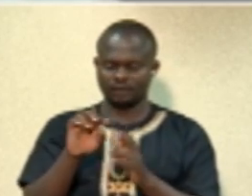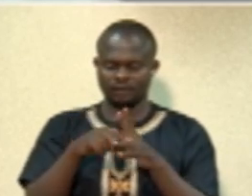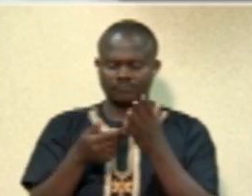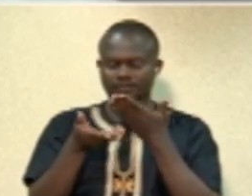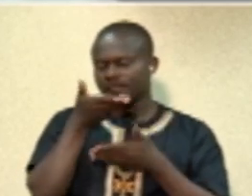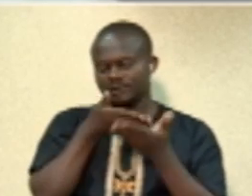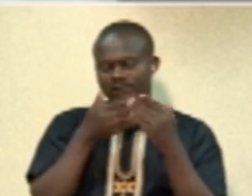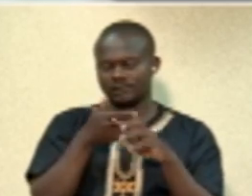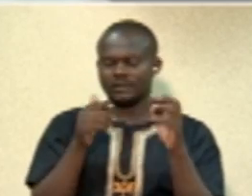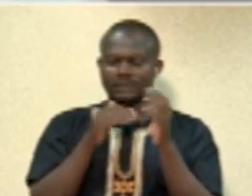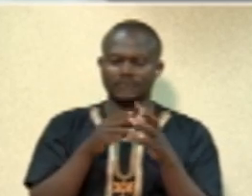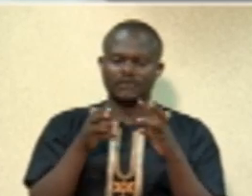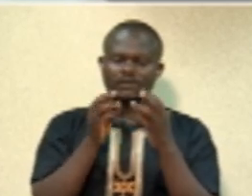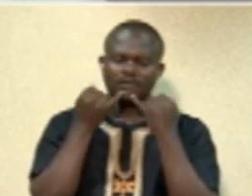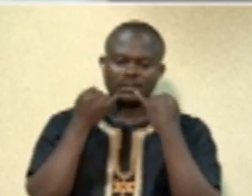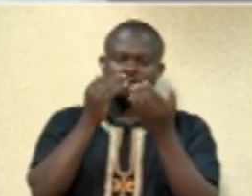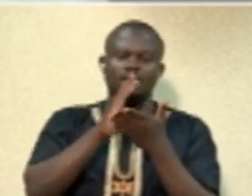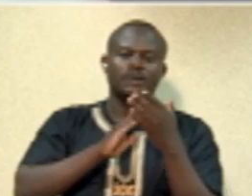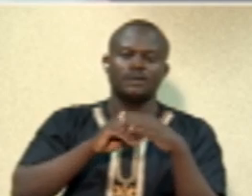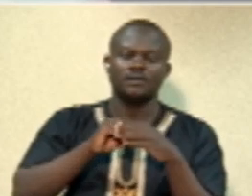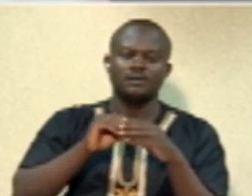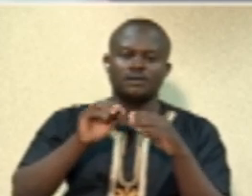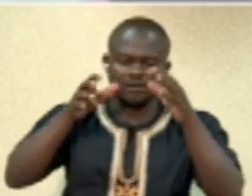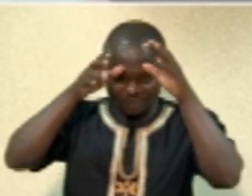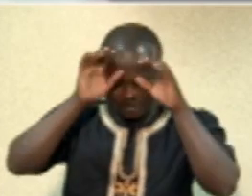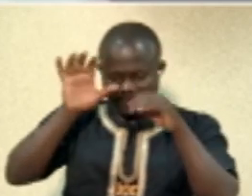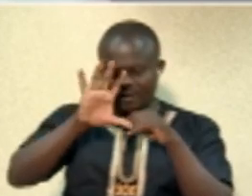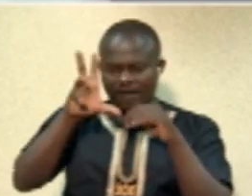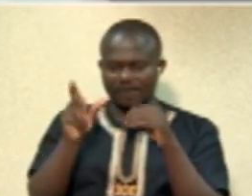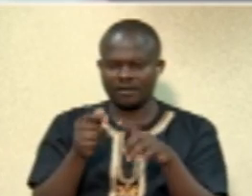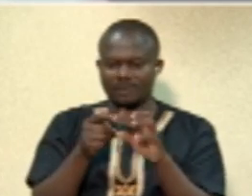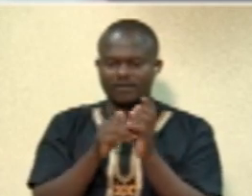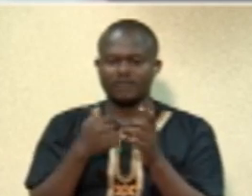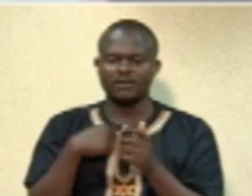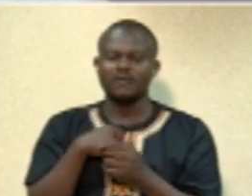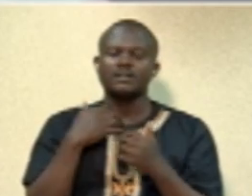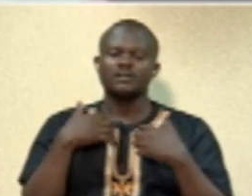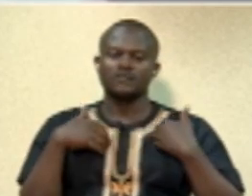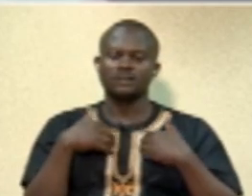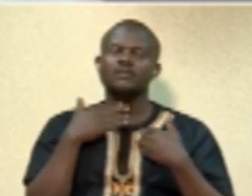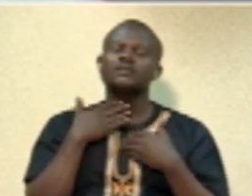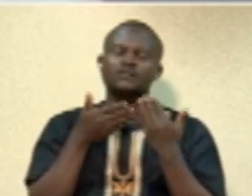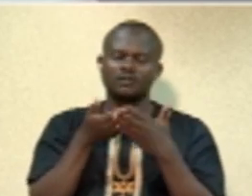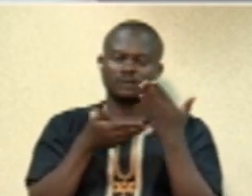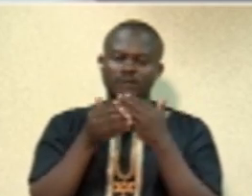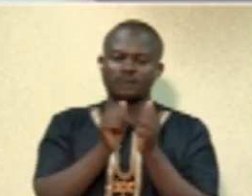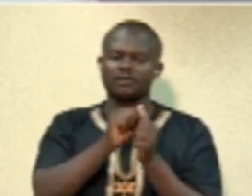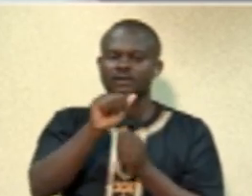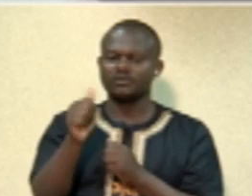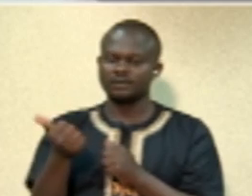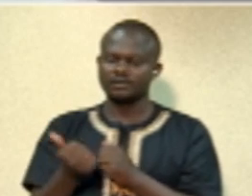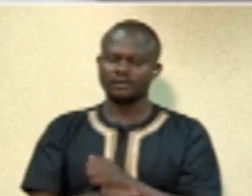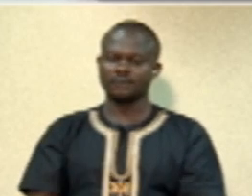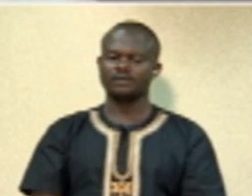biganiro kandi nabibwiye bamwe muri bagenzi banjye b'Abanyafurika ariko turashaka no kubiganiraho n'abandi.